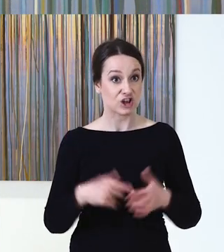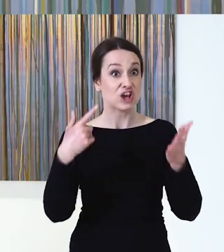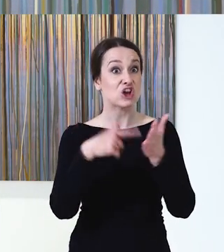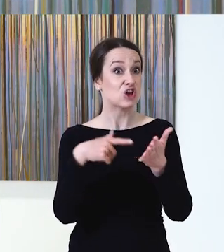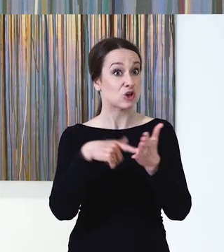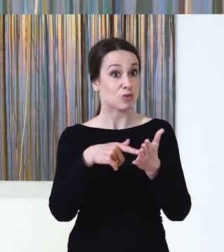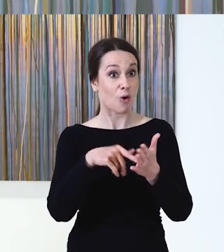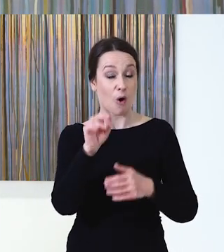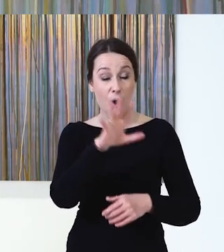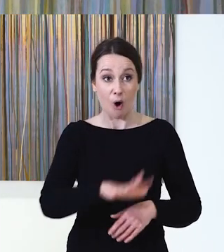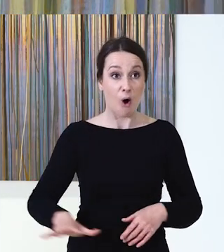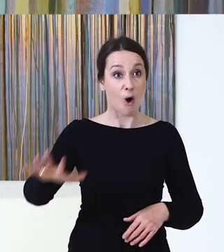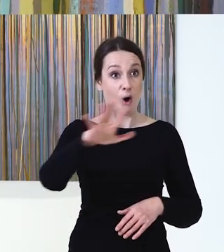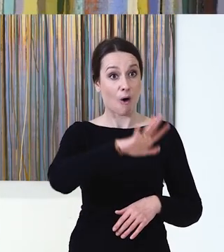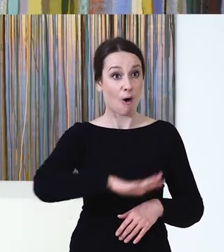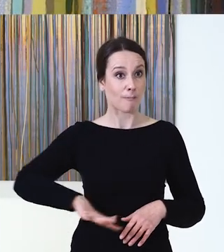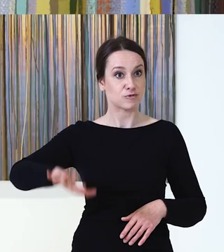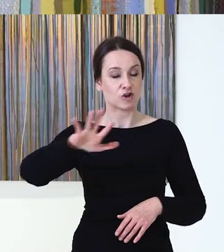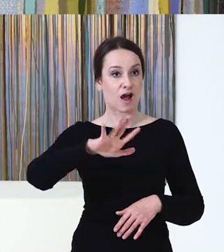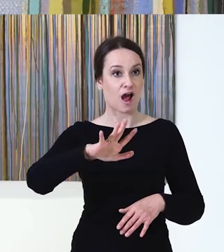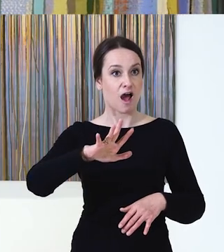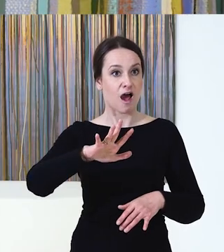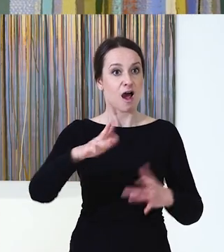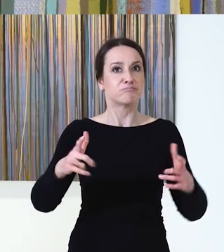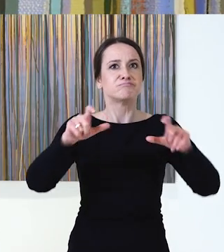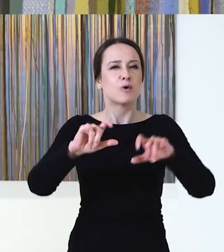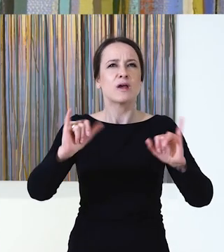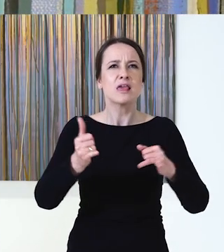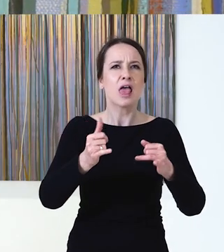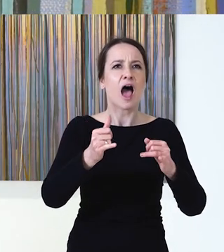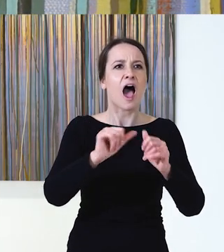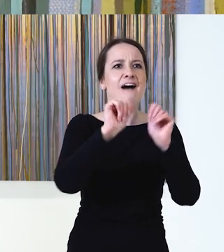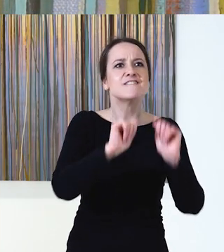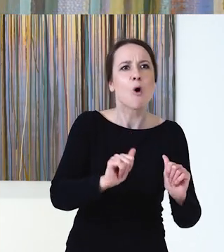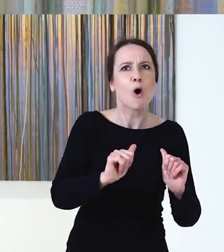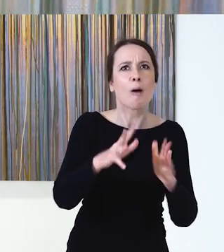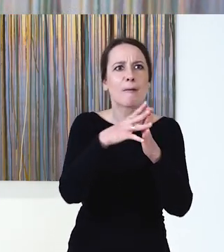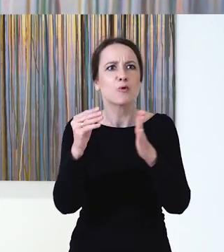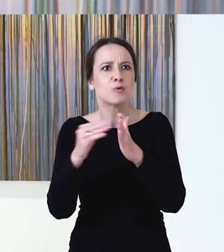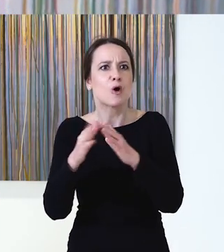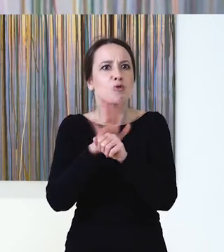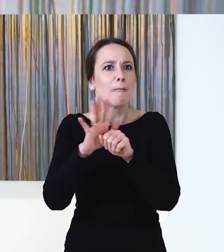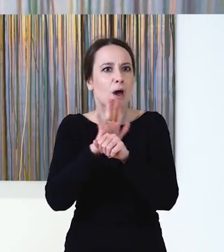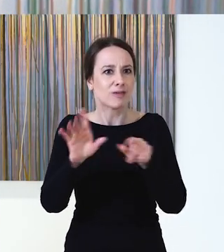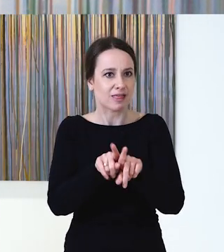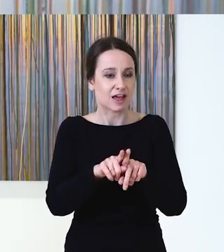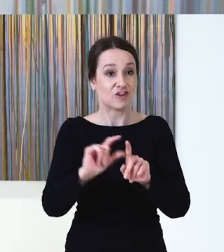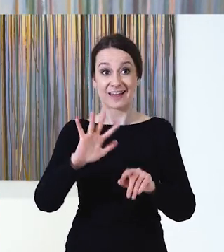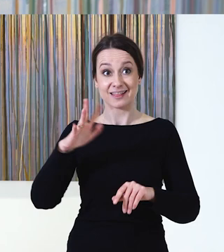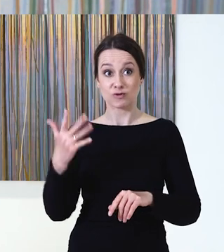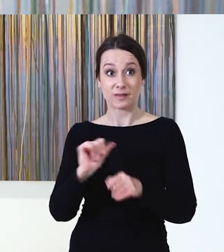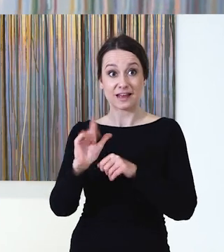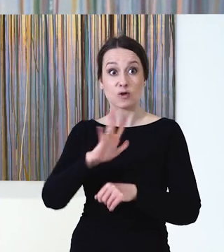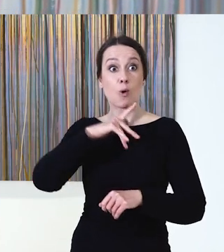ten obszar dopełniający form z jednej strony kolor prawda tutaj z mamy